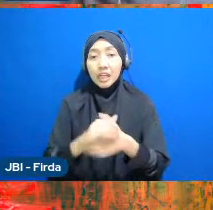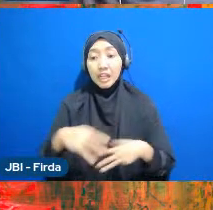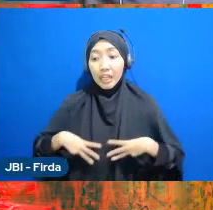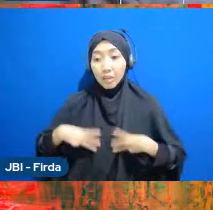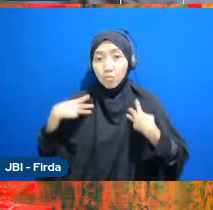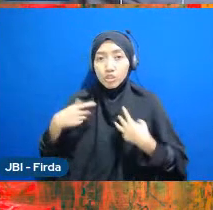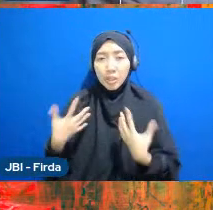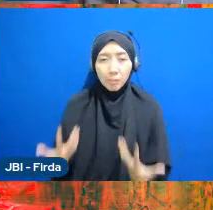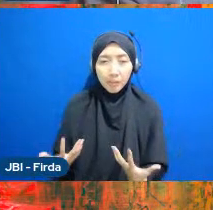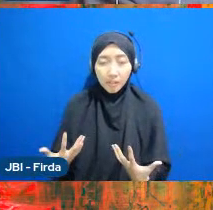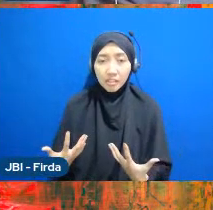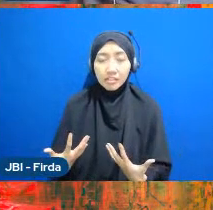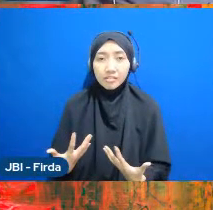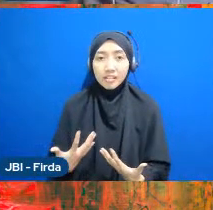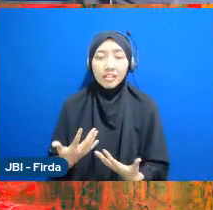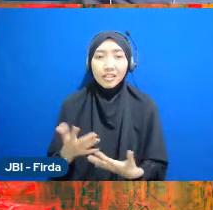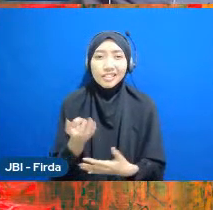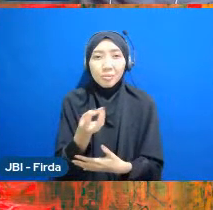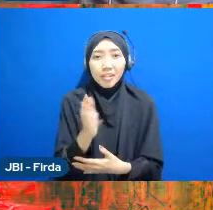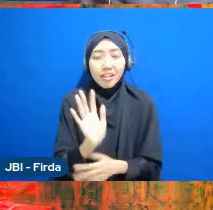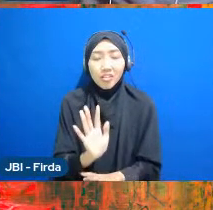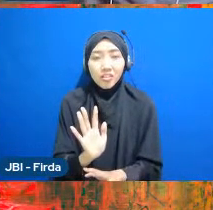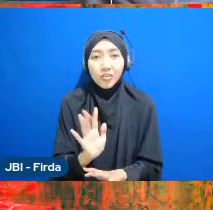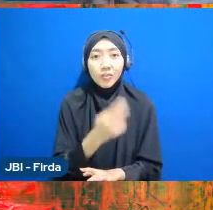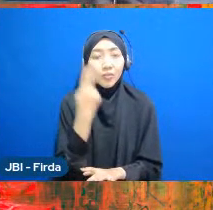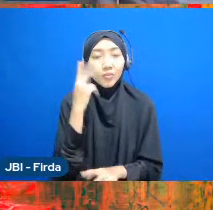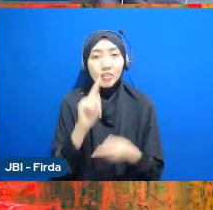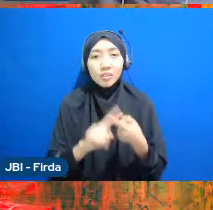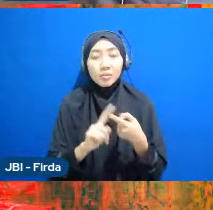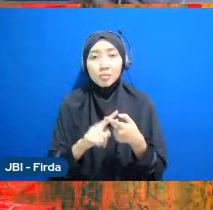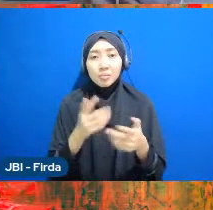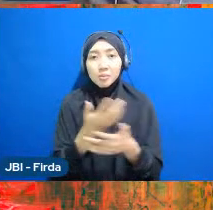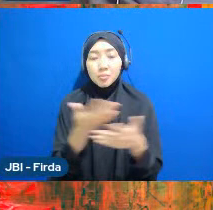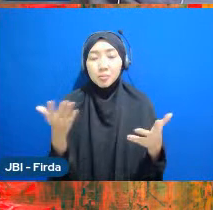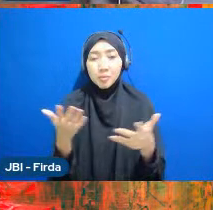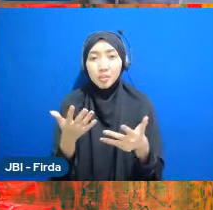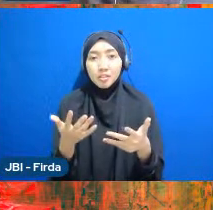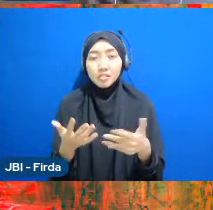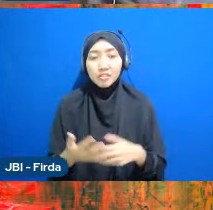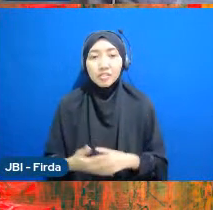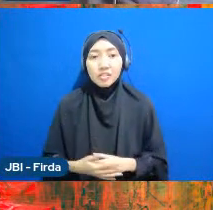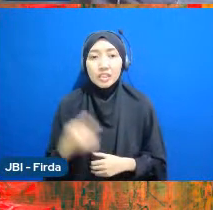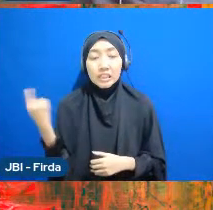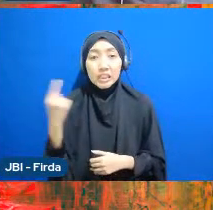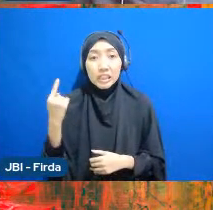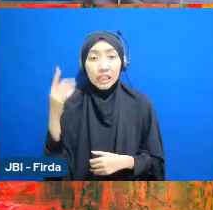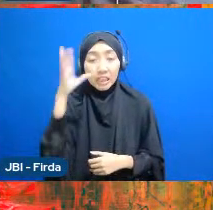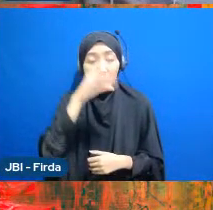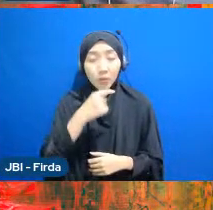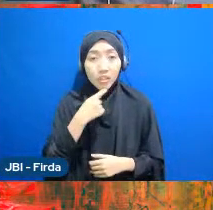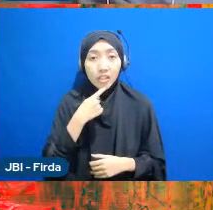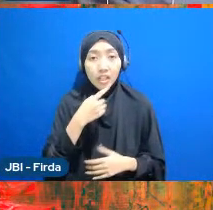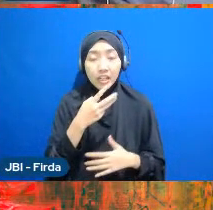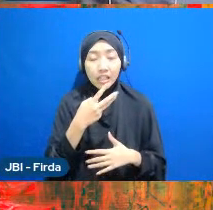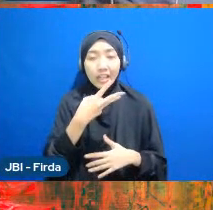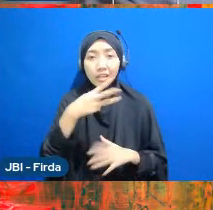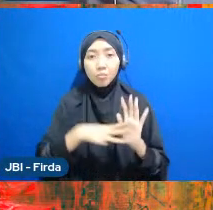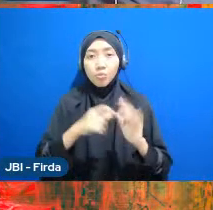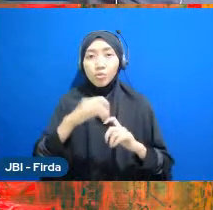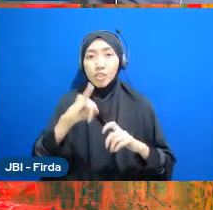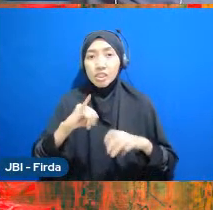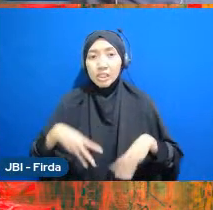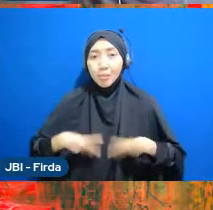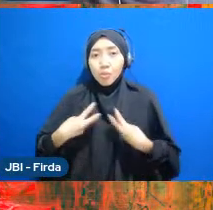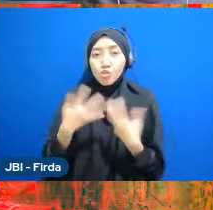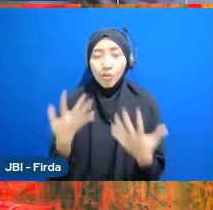Ini hanya sekilas, barangkali para sahabat insan luar biasa sudah sering ya mengetahui apa itu emosi.